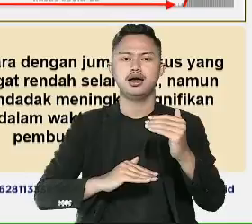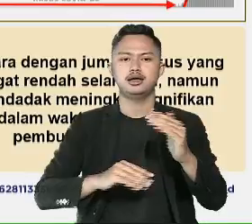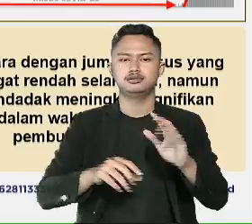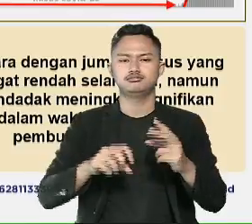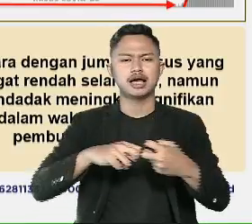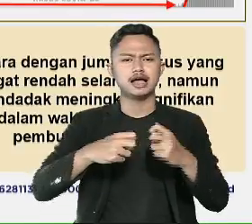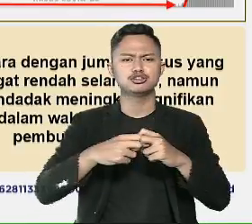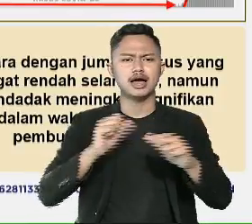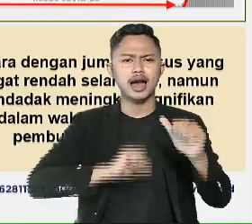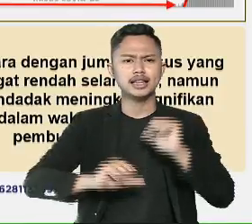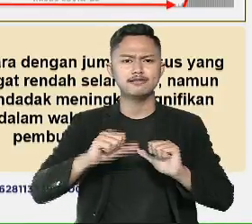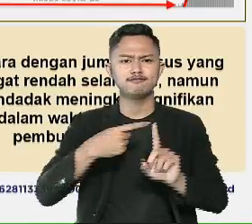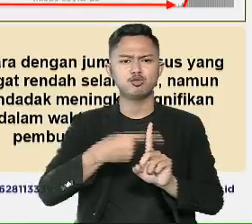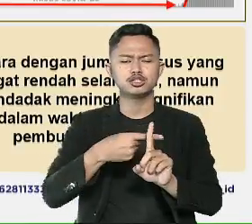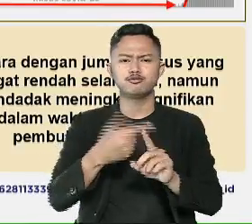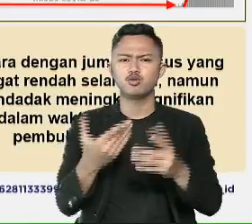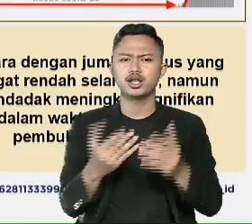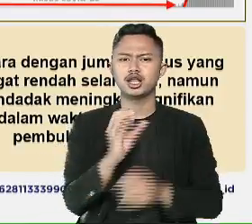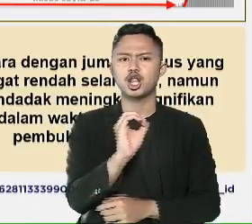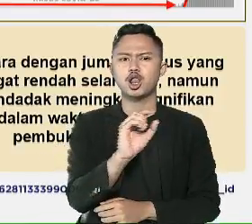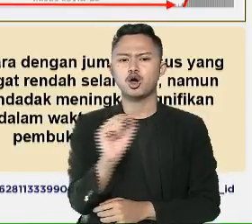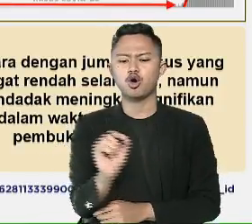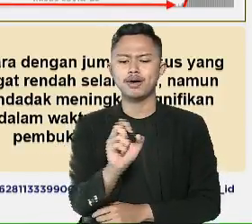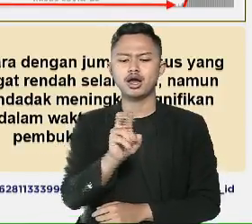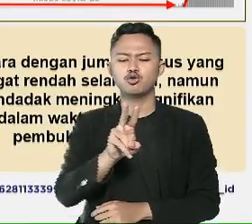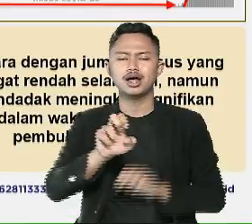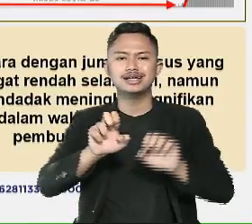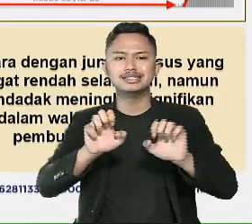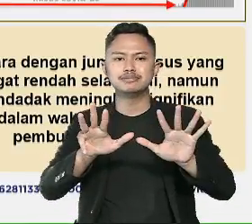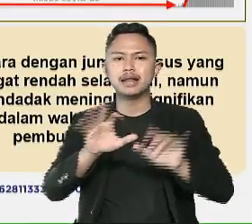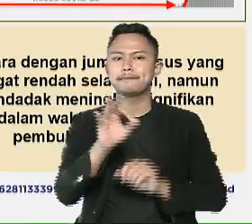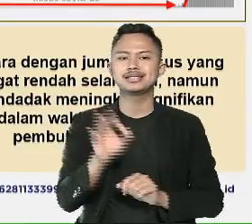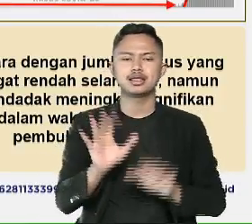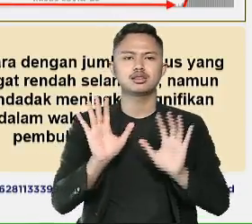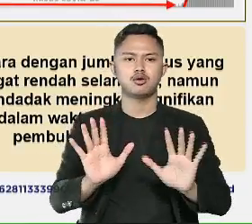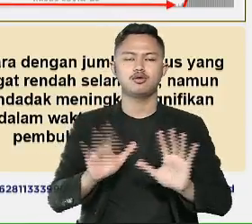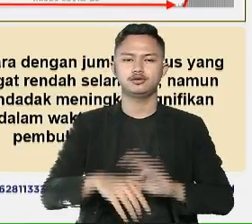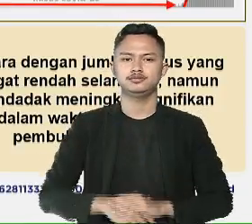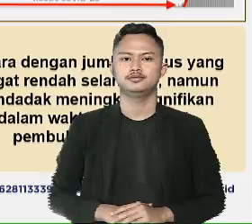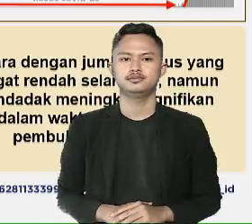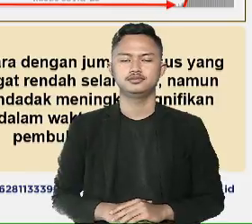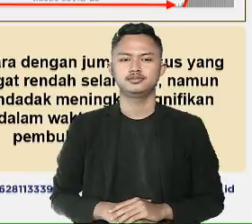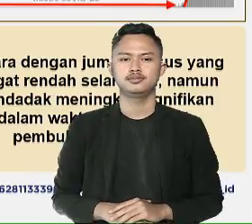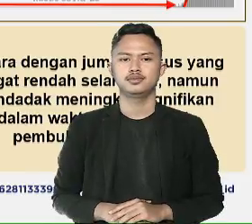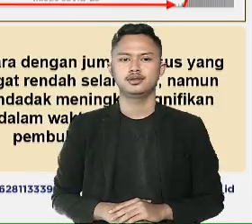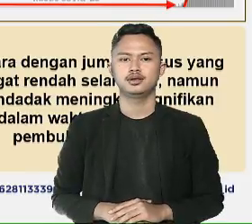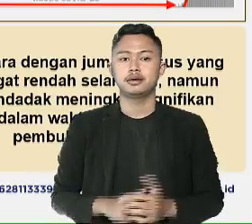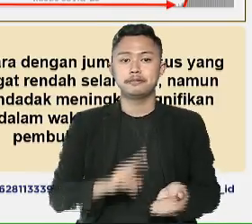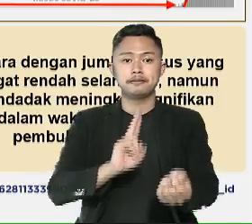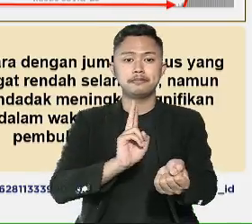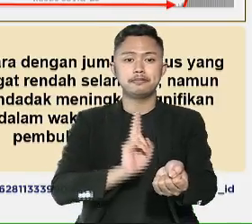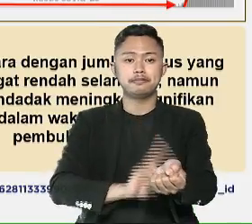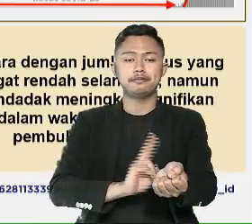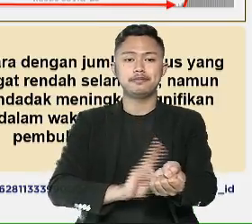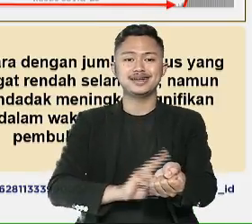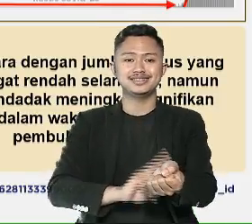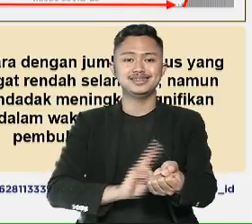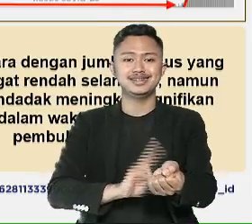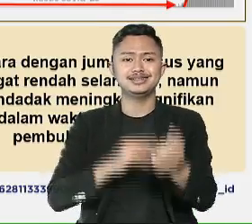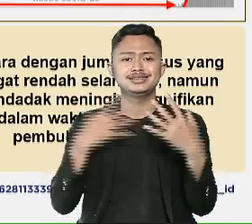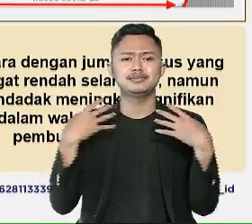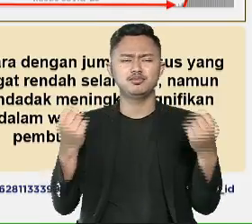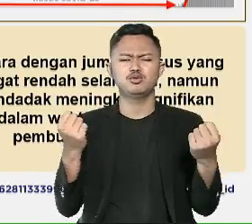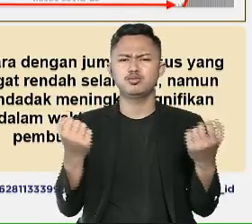kasus aktif yang hanya sebesar 0,29%. Kesembuhan pun sudah berada di angka